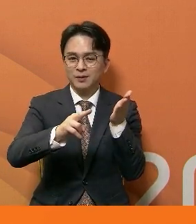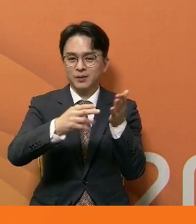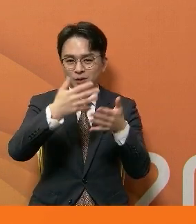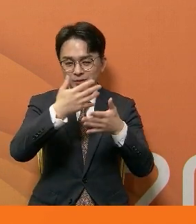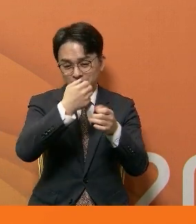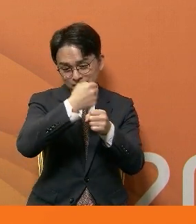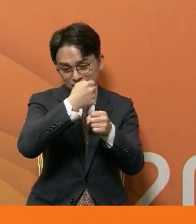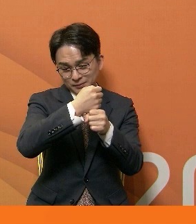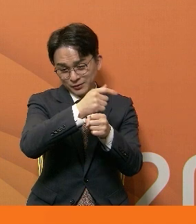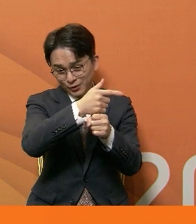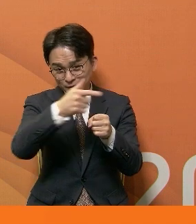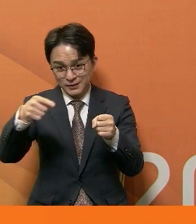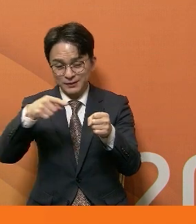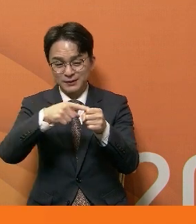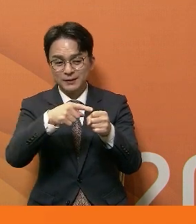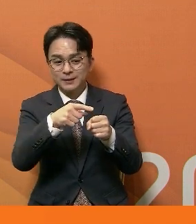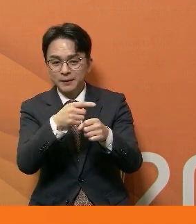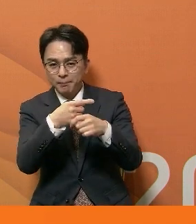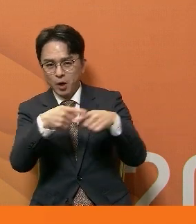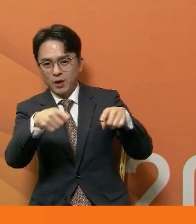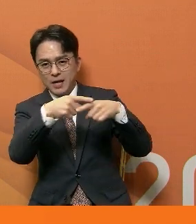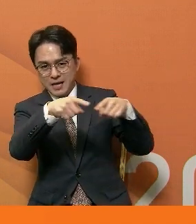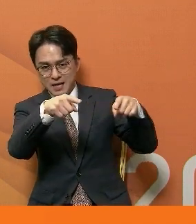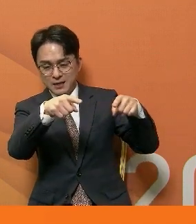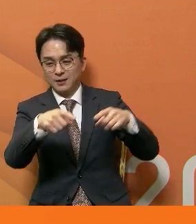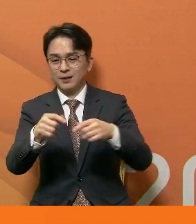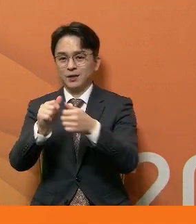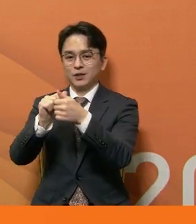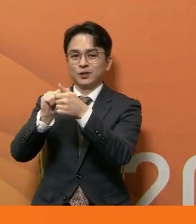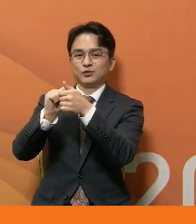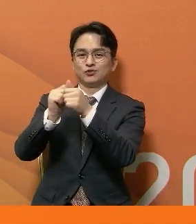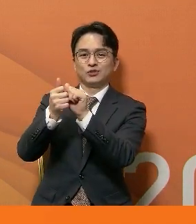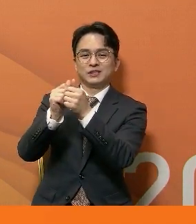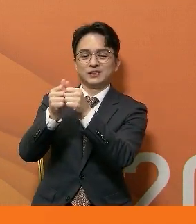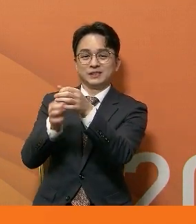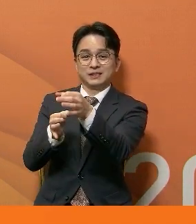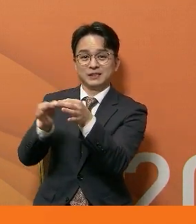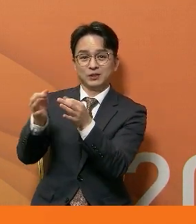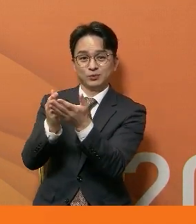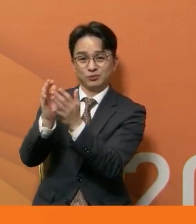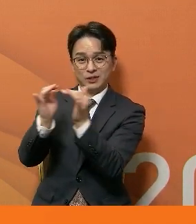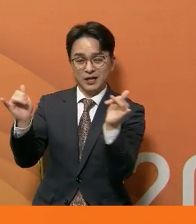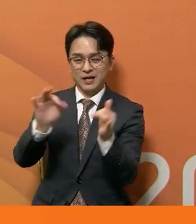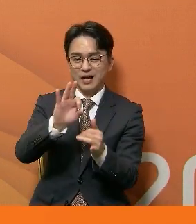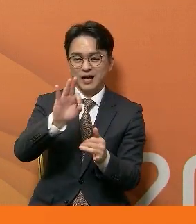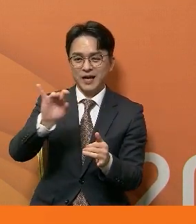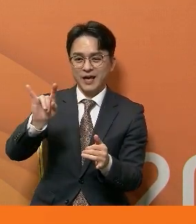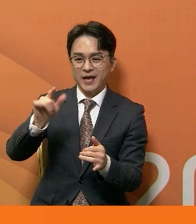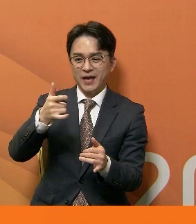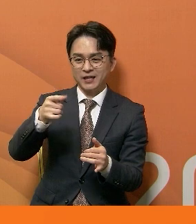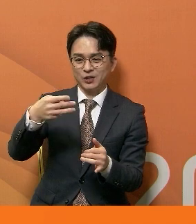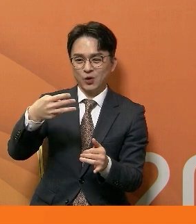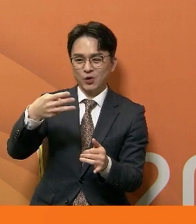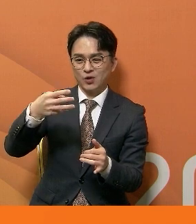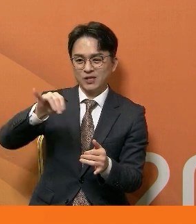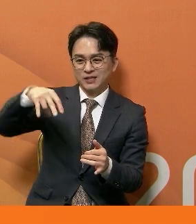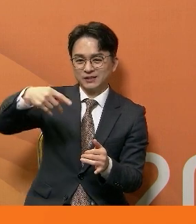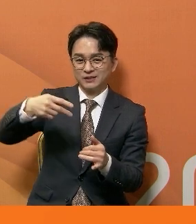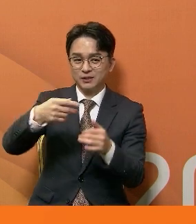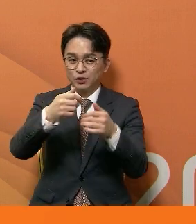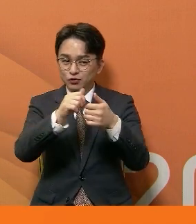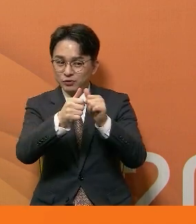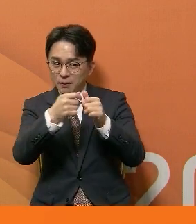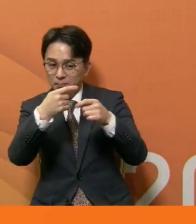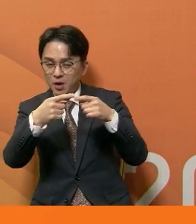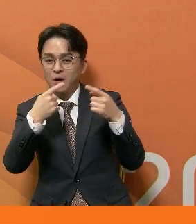해서 즉 주식시장에서 애널리스트들이 보고서를 발간해내는 것처럼 우리 컨텐츠의 우수성에 대해서 충분히 어필할 수 있는